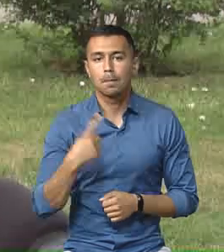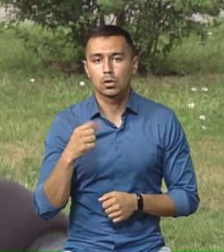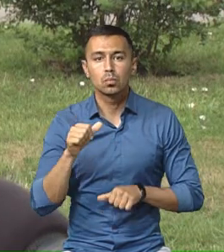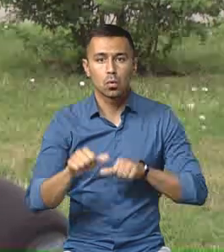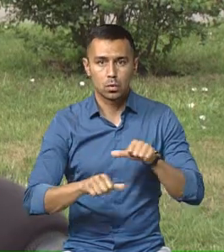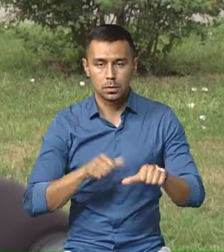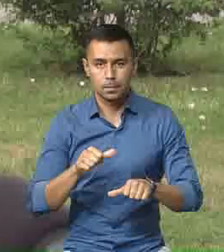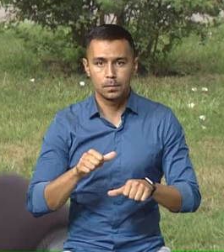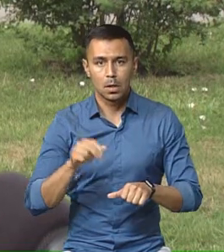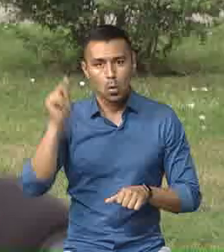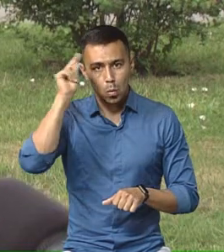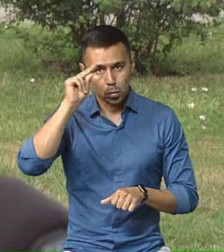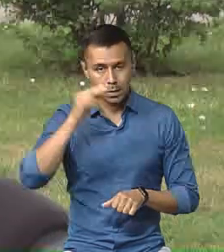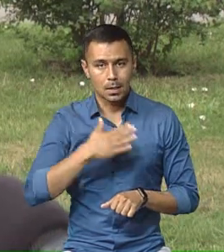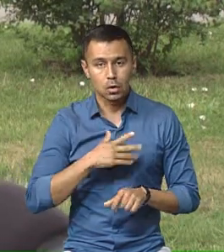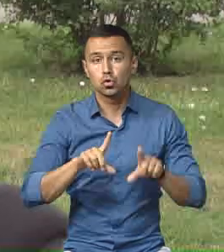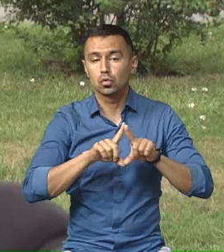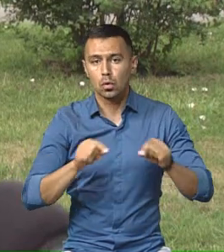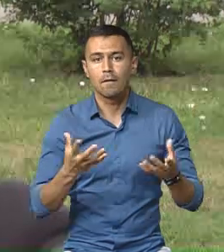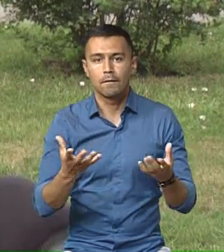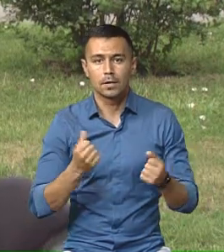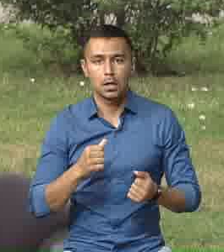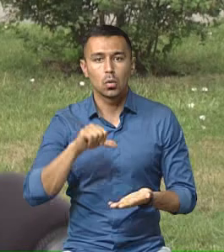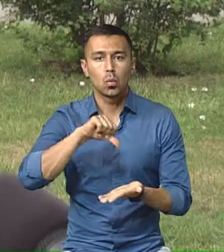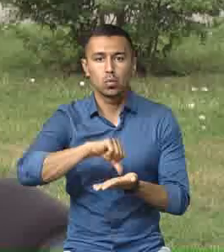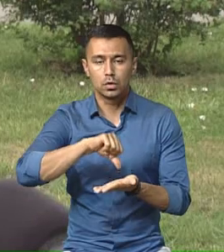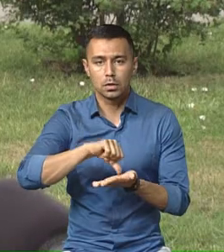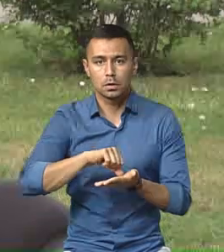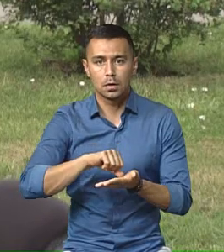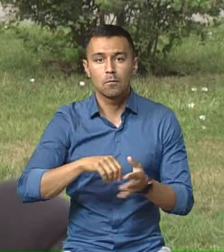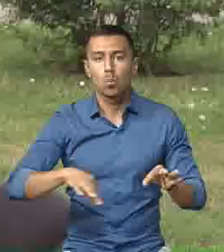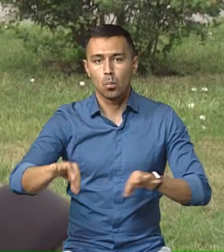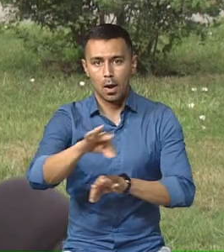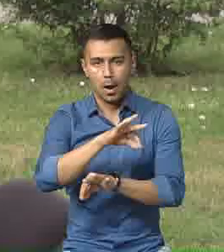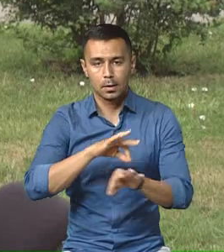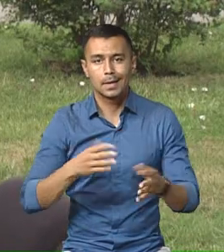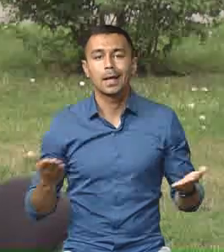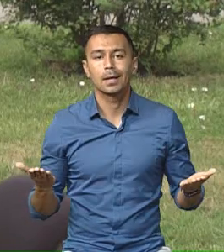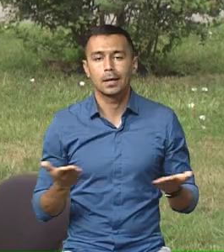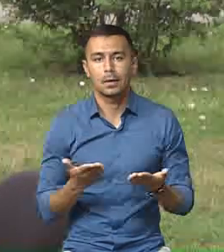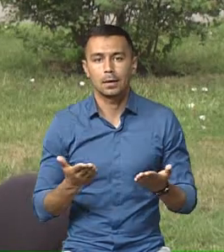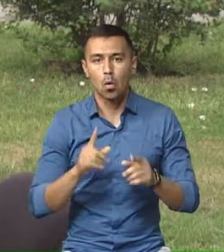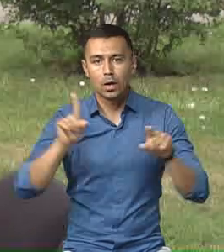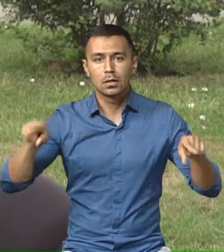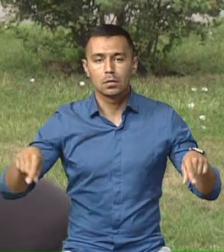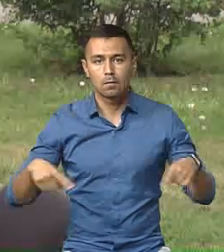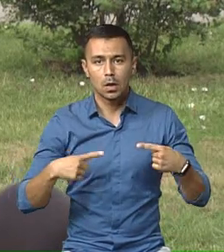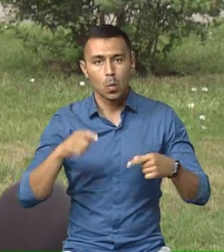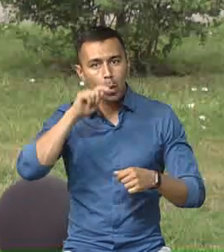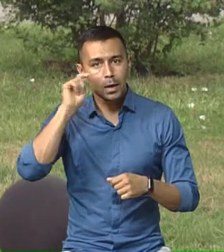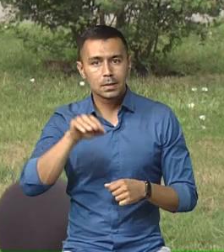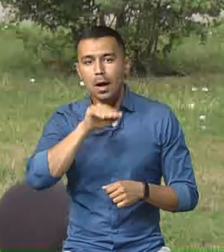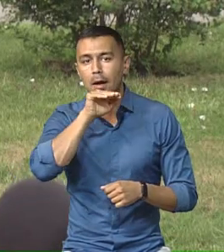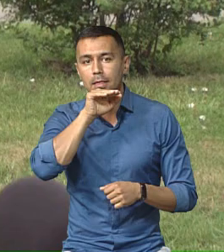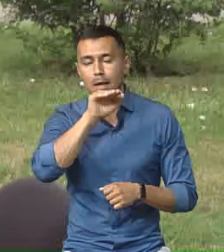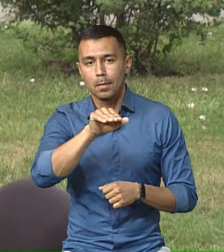2021 році учні Западинської гімназії взяли участь у проєкті, який організувала Українська